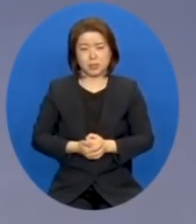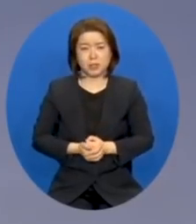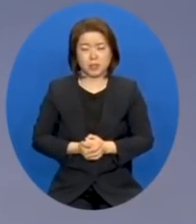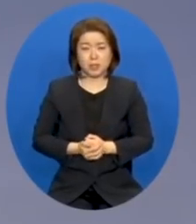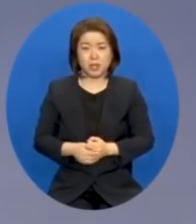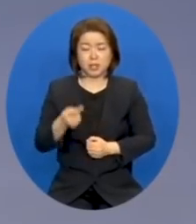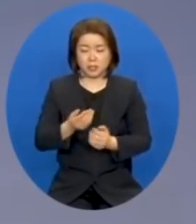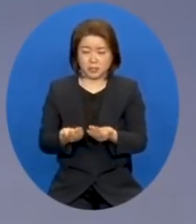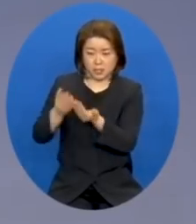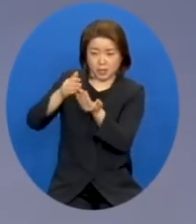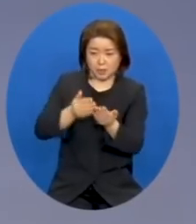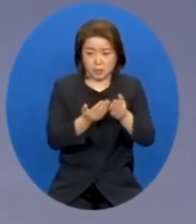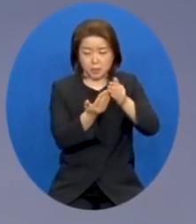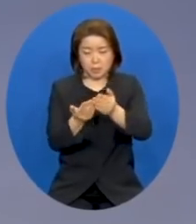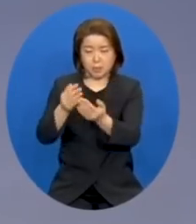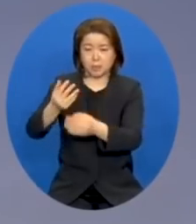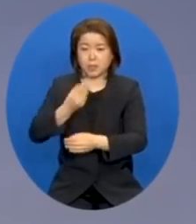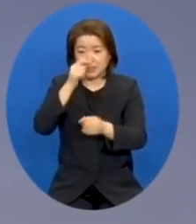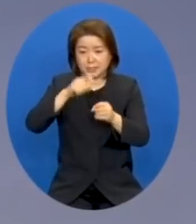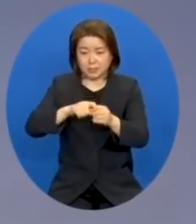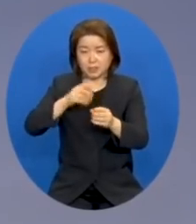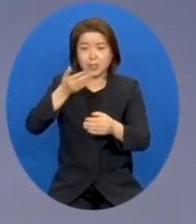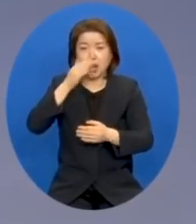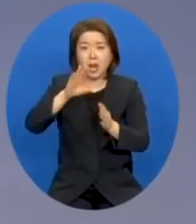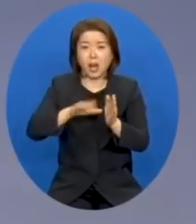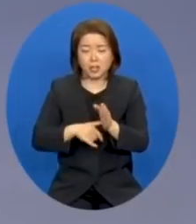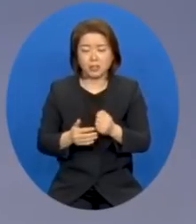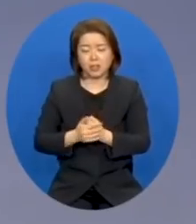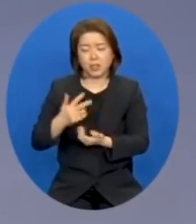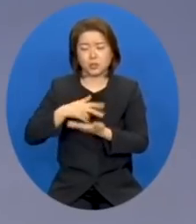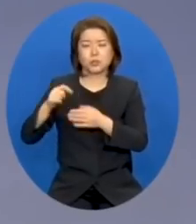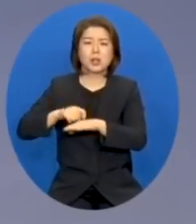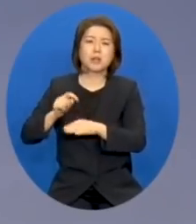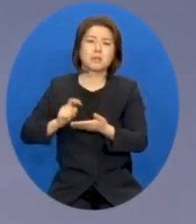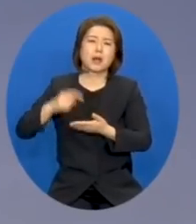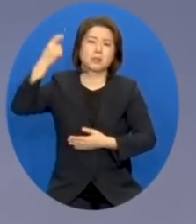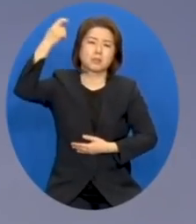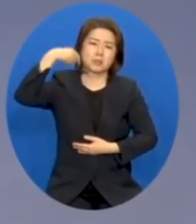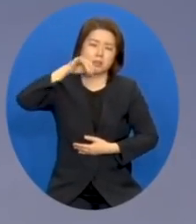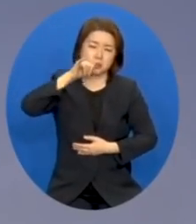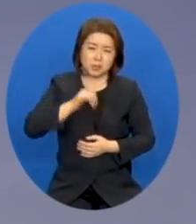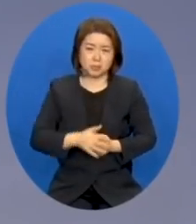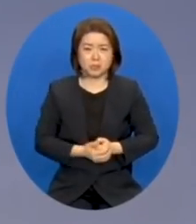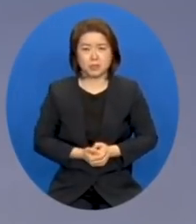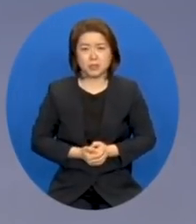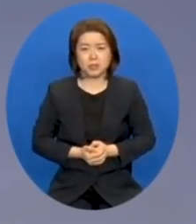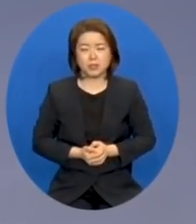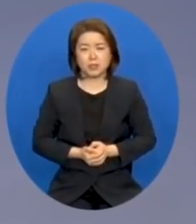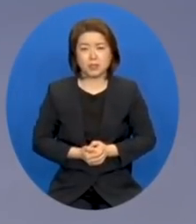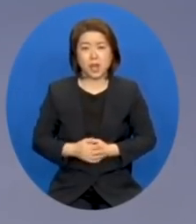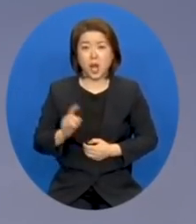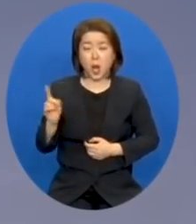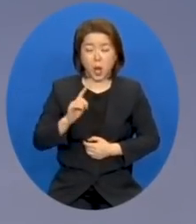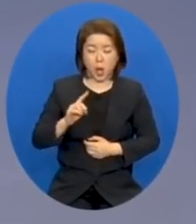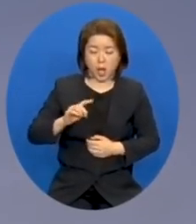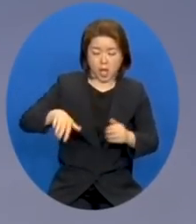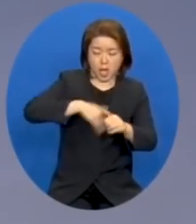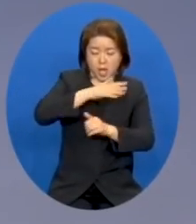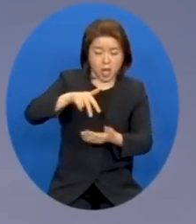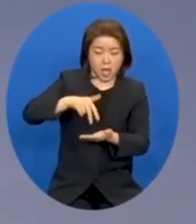풍랑이 이는 배 위에서 성찬을 하면서 주님의 마음이 느껴져요 어떤 형편과